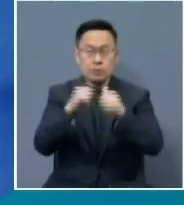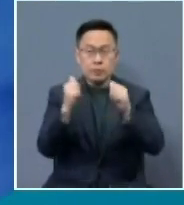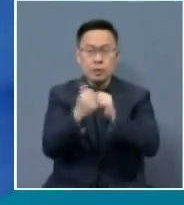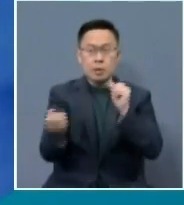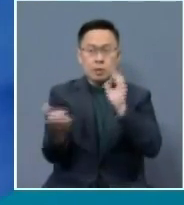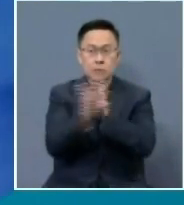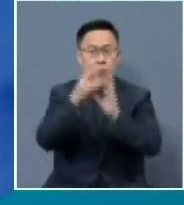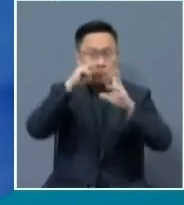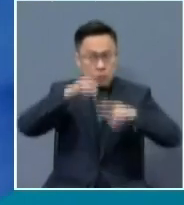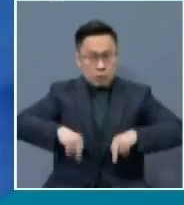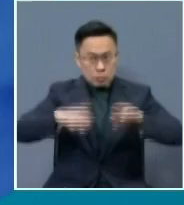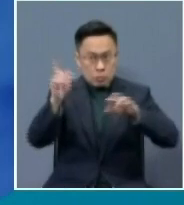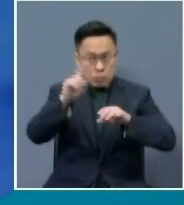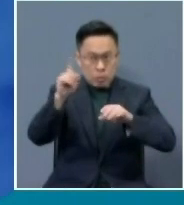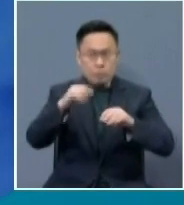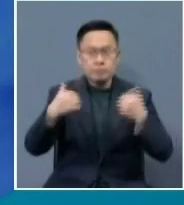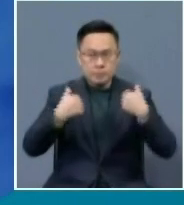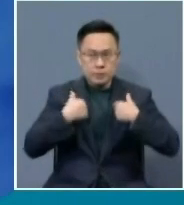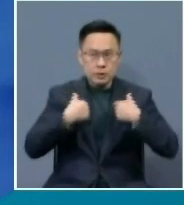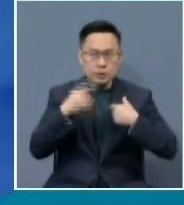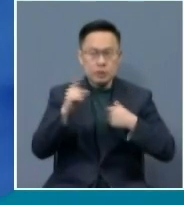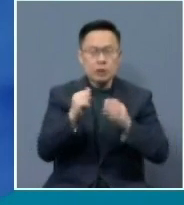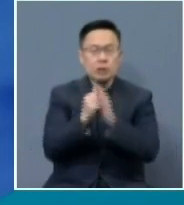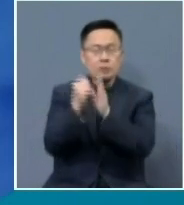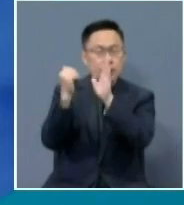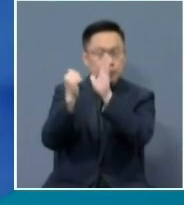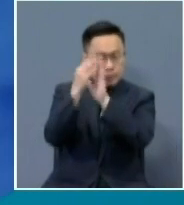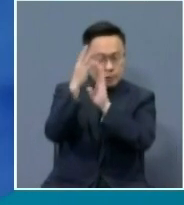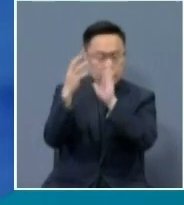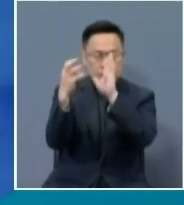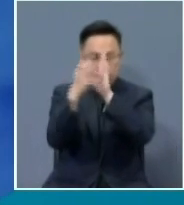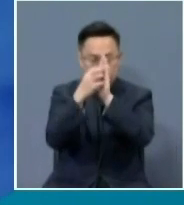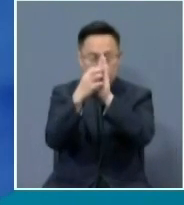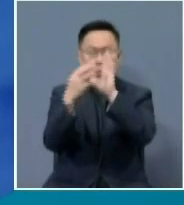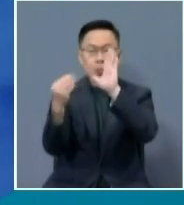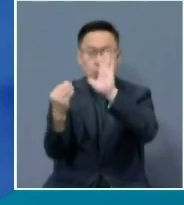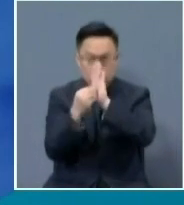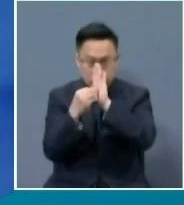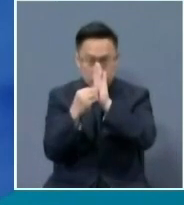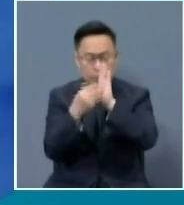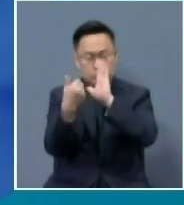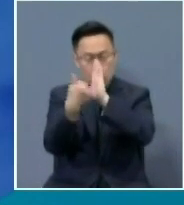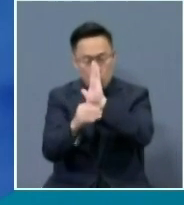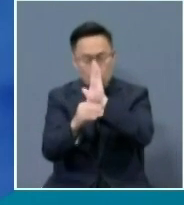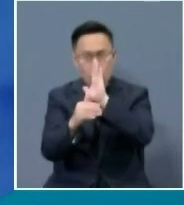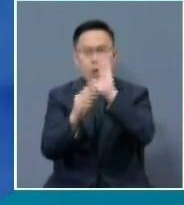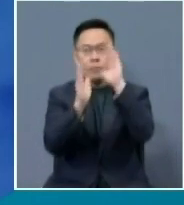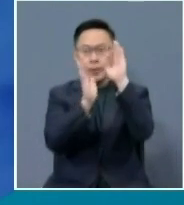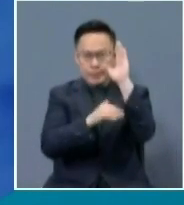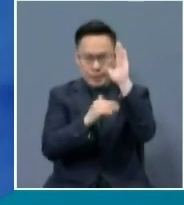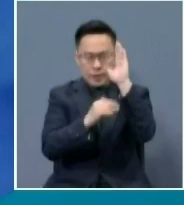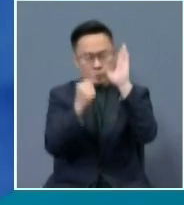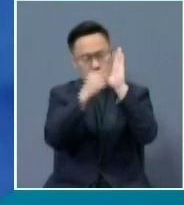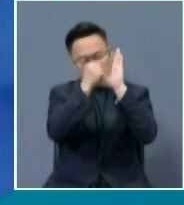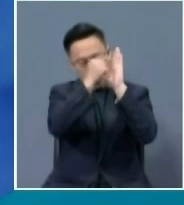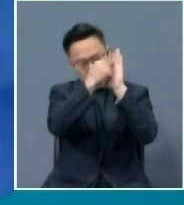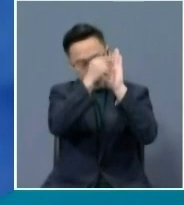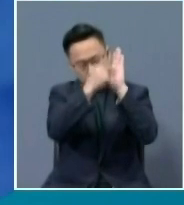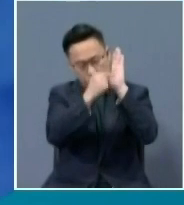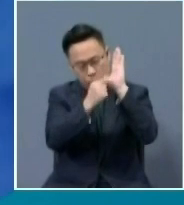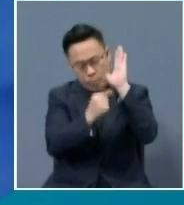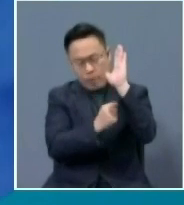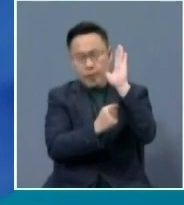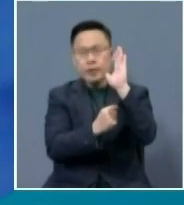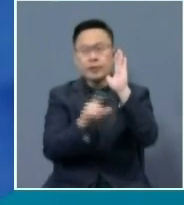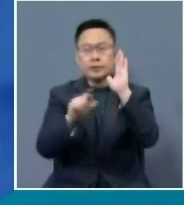ตอนล่าเรื่อยลงไปจนถึงภาคกลางกรุงเทพมหานครและปริมณฑลรวมถึงภาคตะวันออกแล้วก็ภาคใต้ค่ะจะมีฝนตกหนักเกิด